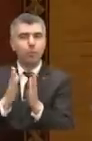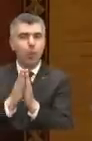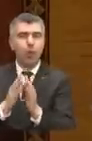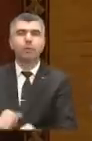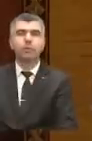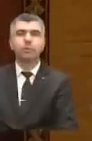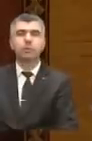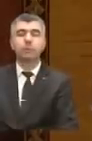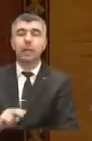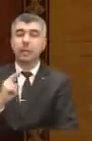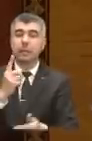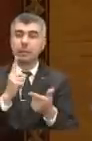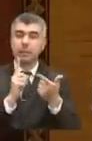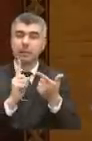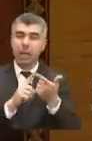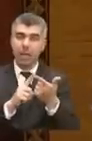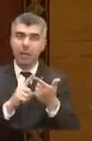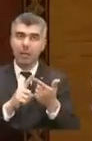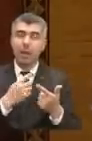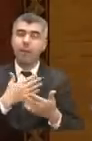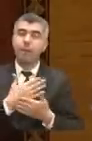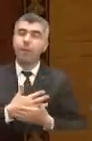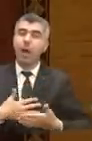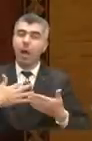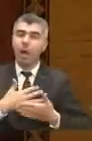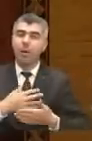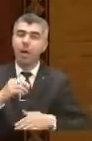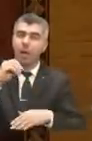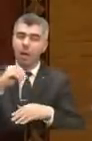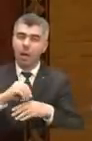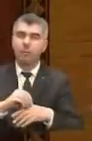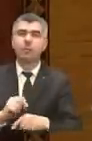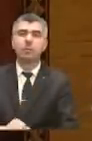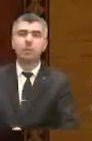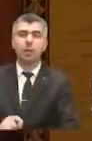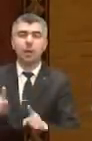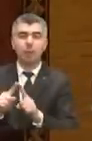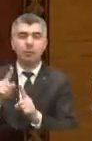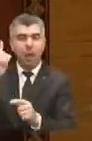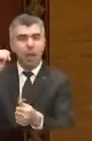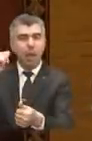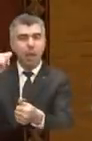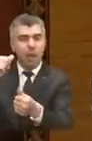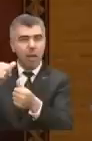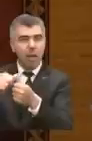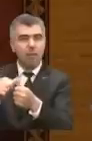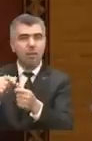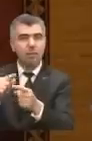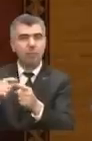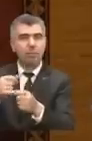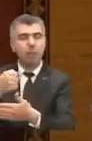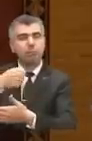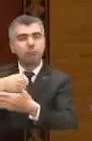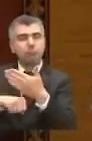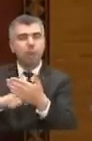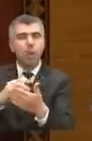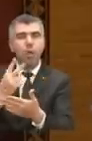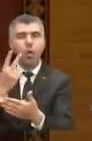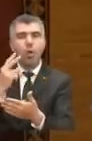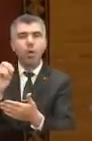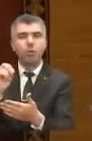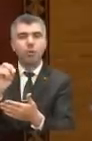الحاجه الثانيه والفرحه تصبح فرحتين باستحضار ذكرى ميلاد الذكرى العشريه